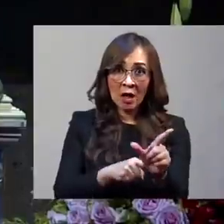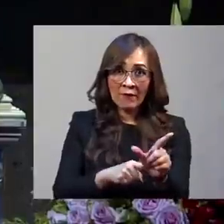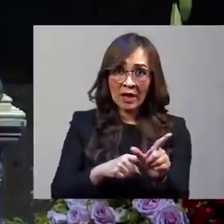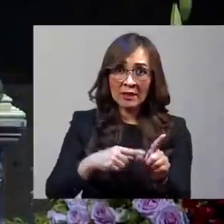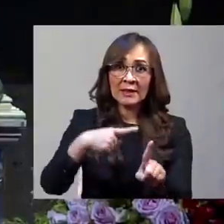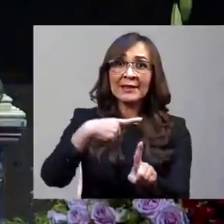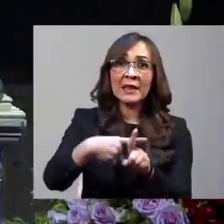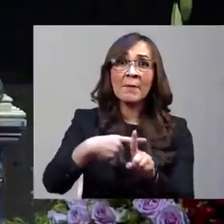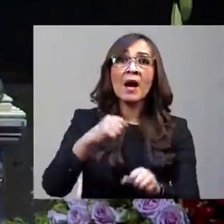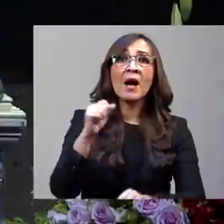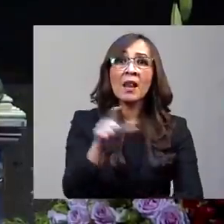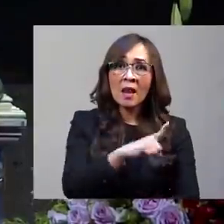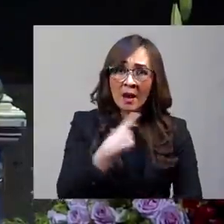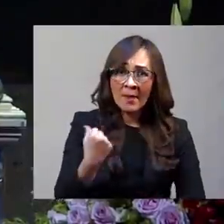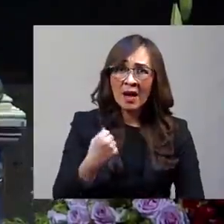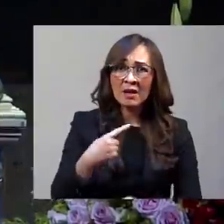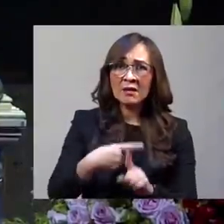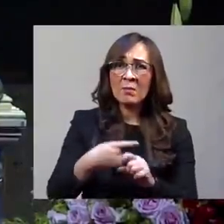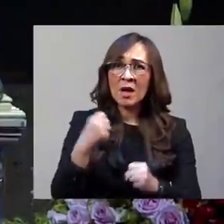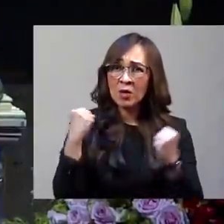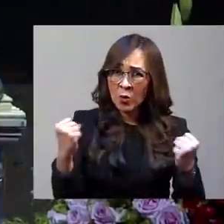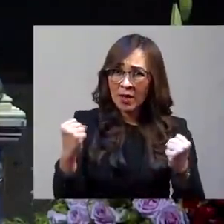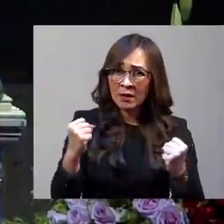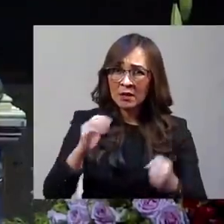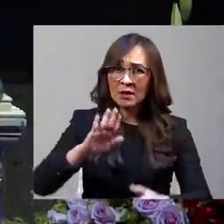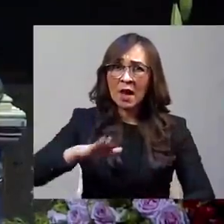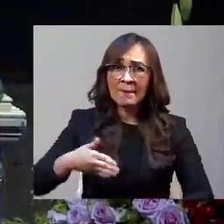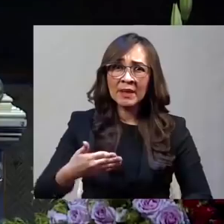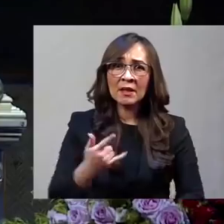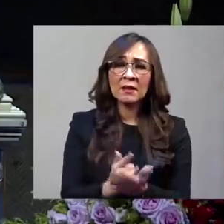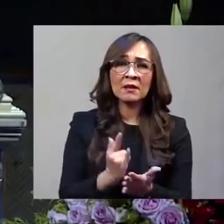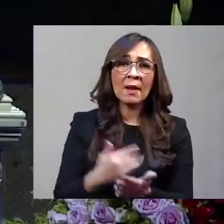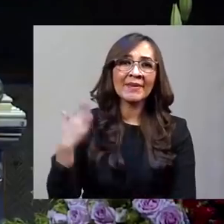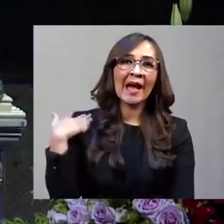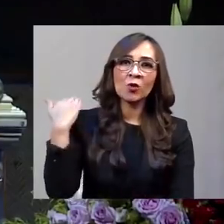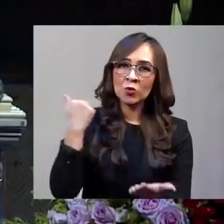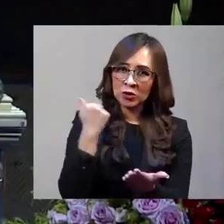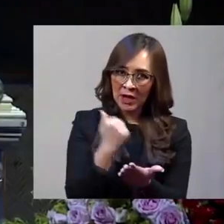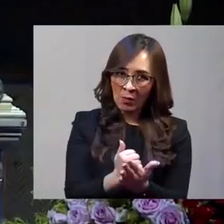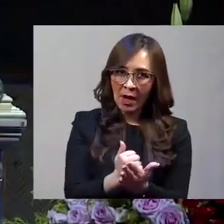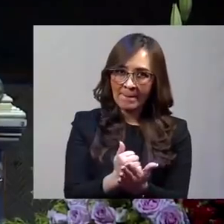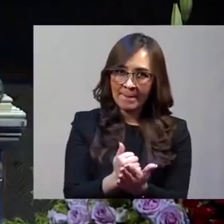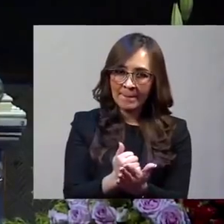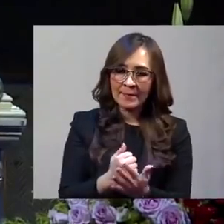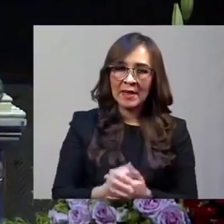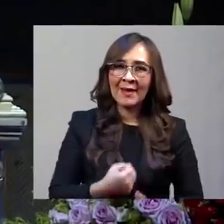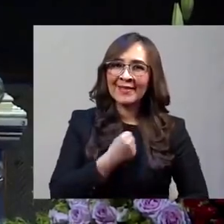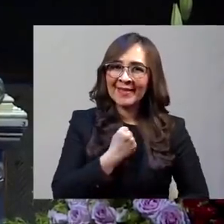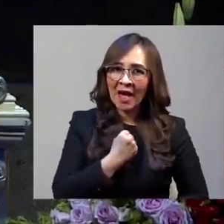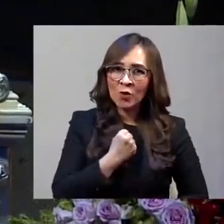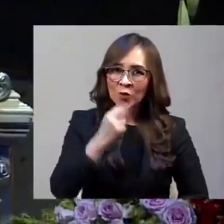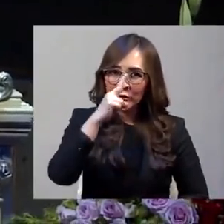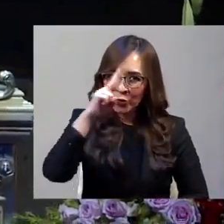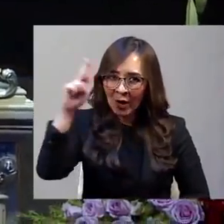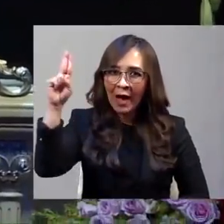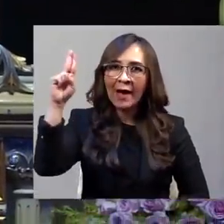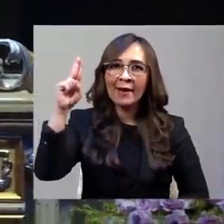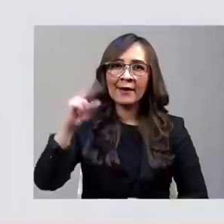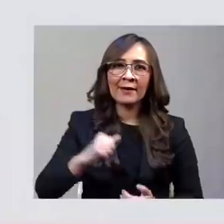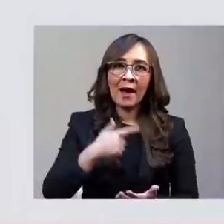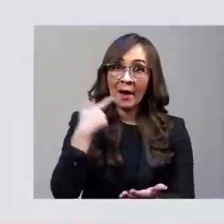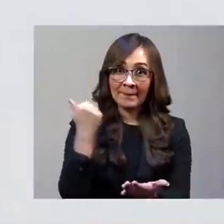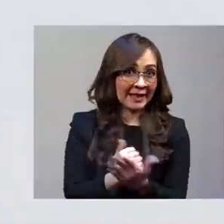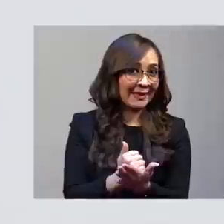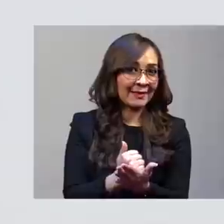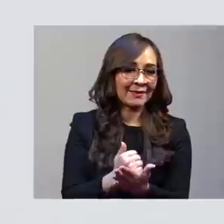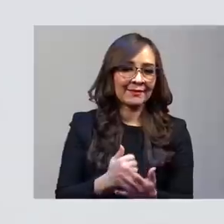makin kuat, tetapi tetap menjalankan tanggung jawabnya dengan berwibawa dalam takut akan Tuhan. Yang setuju katakan amin.